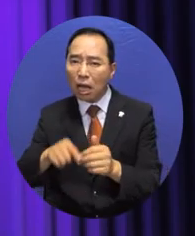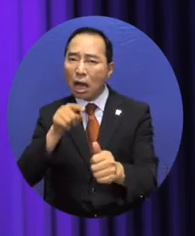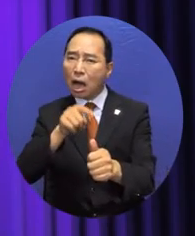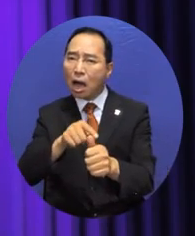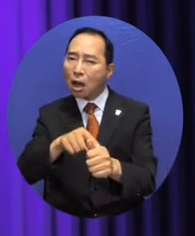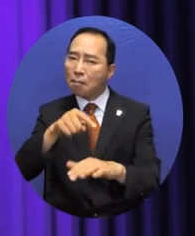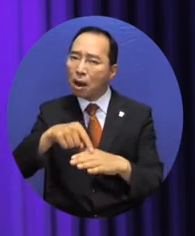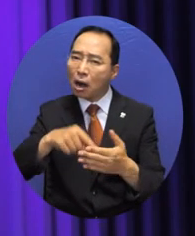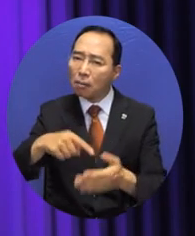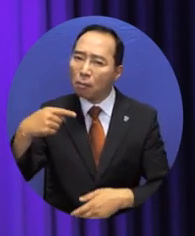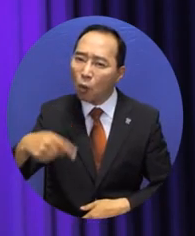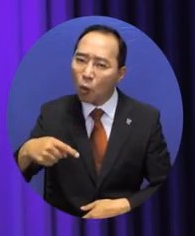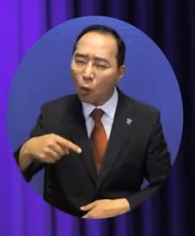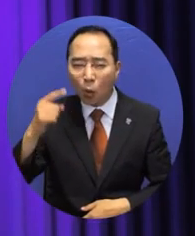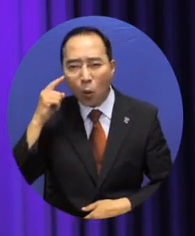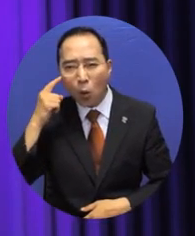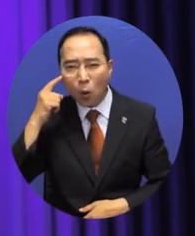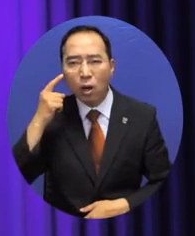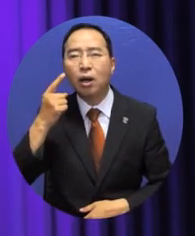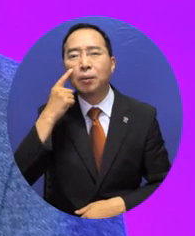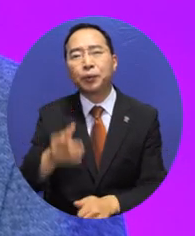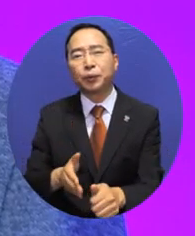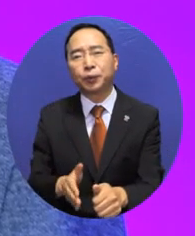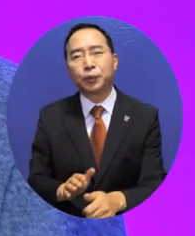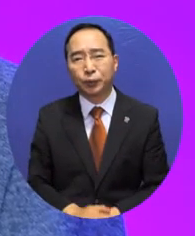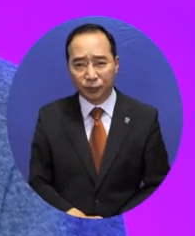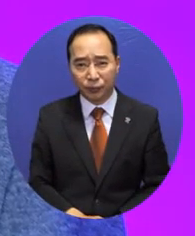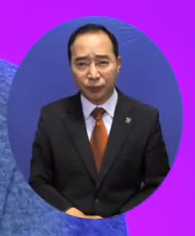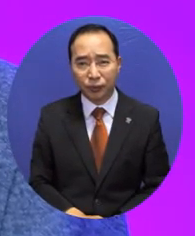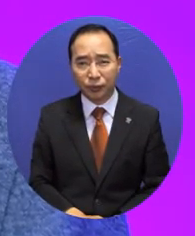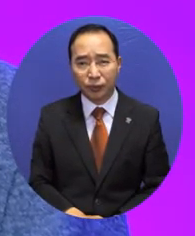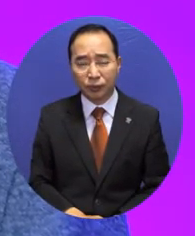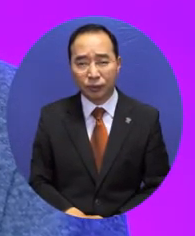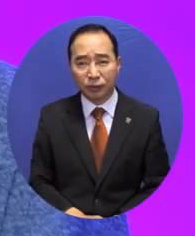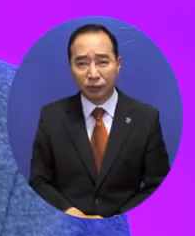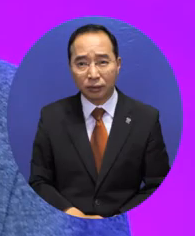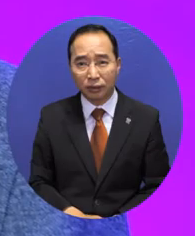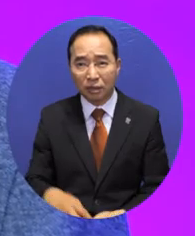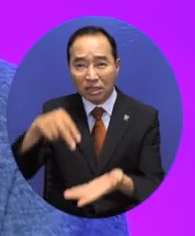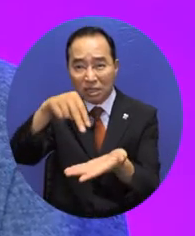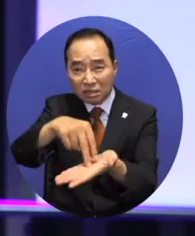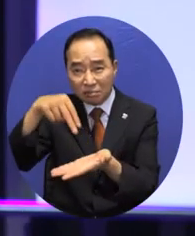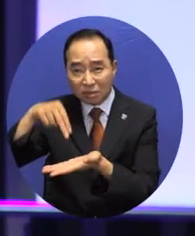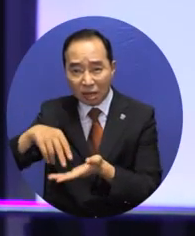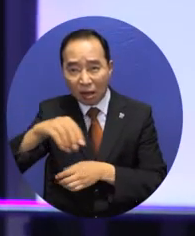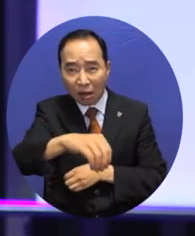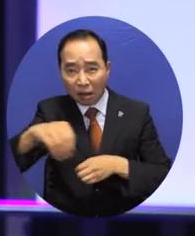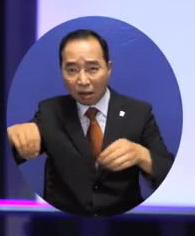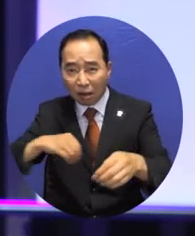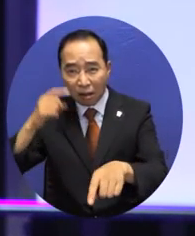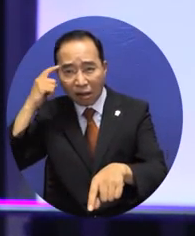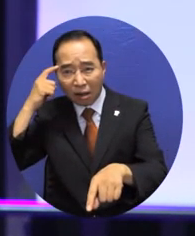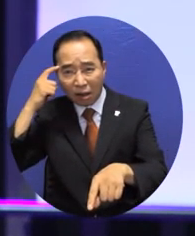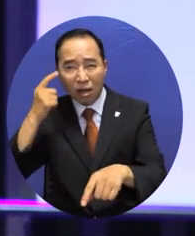상대방의 마음에서는 어떻게 생각할까? 이런 대대의 전환을 해야 됩니다. 그리고